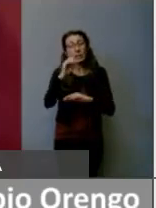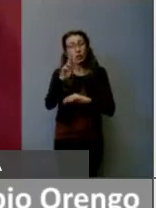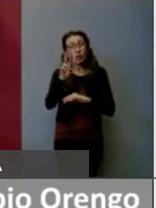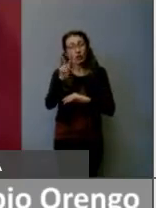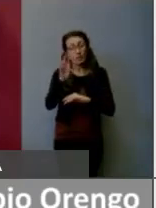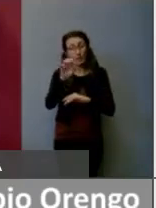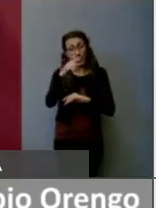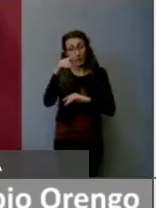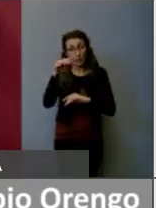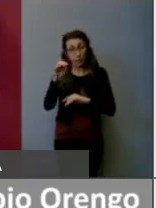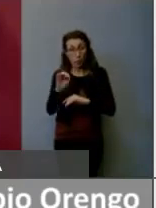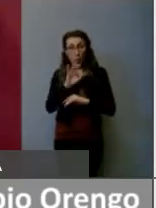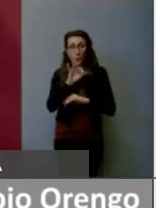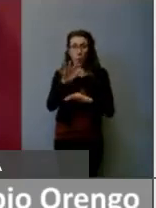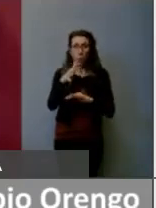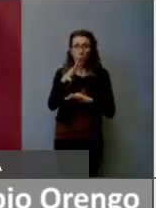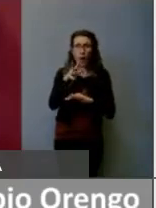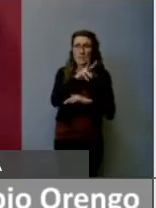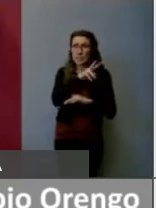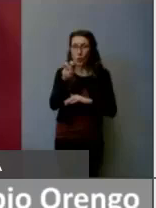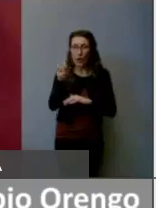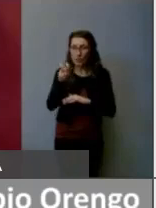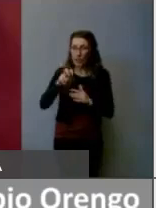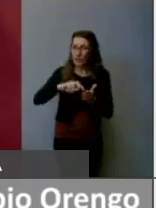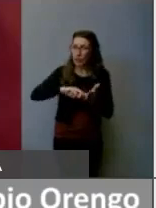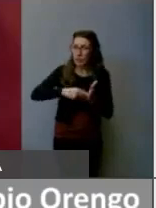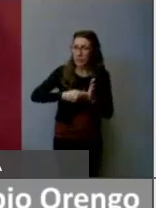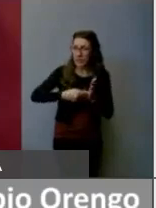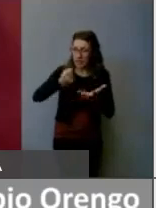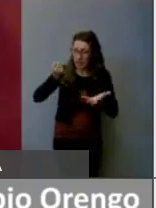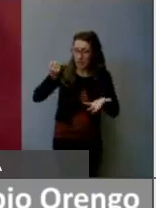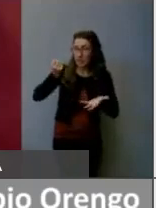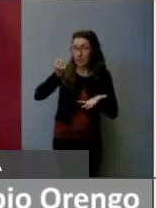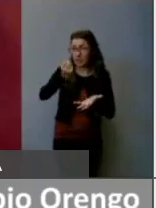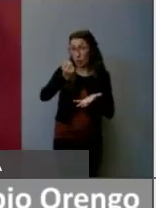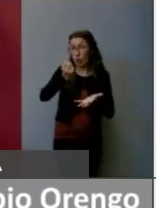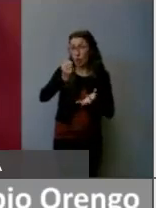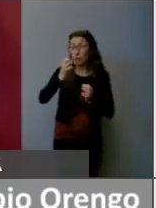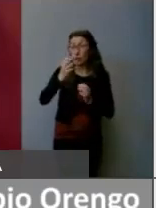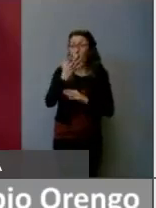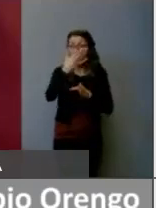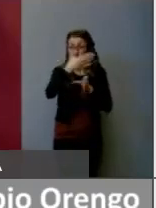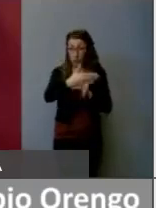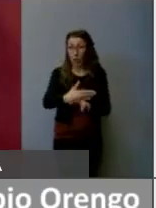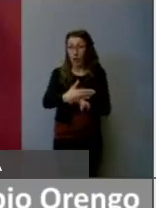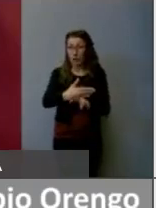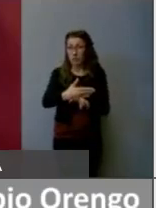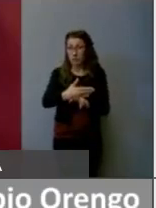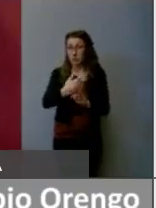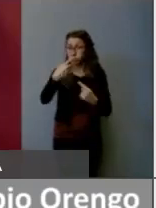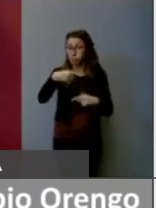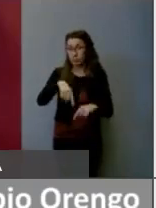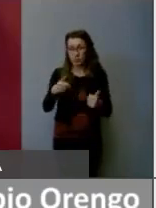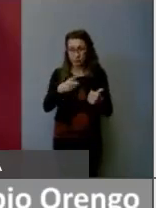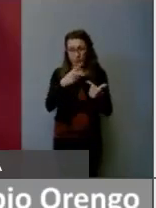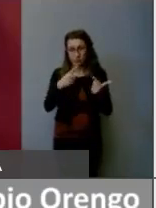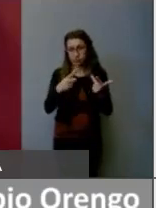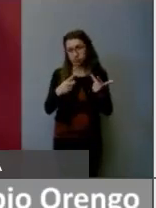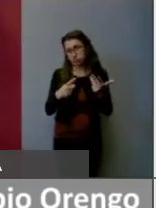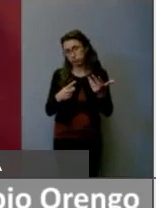ai quasi 200 milioni che sono stati inseriti anche all'interno del progetto Quattro Assi. Quindi si tratta di